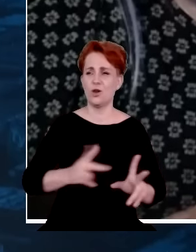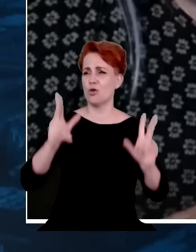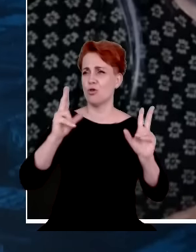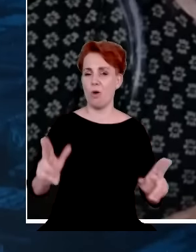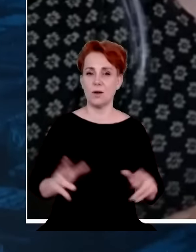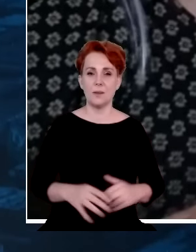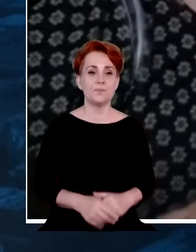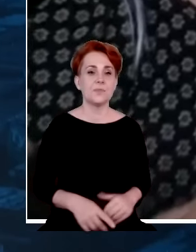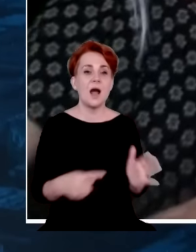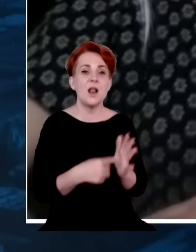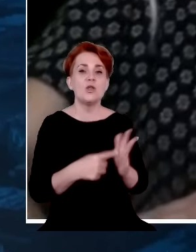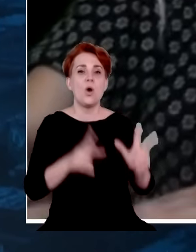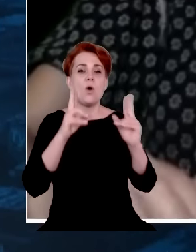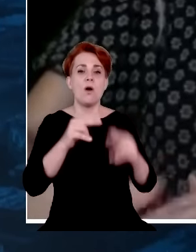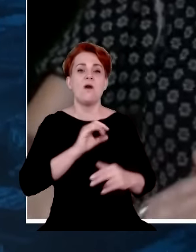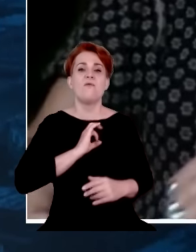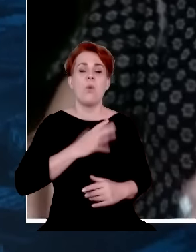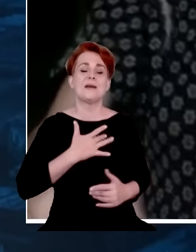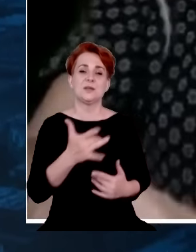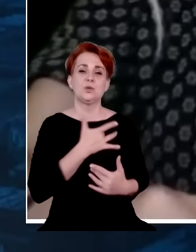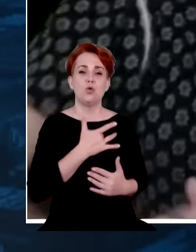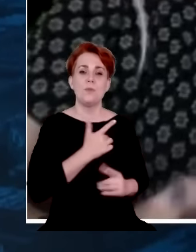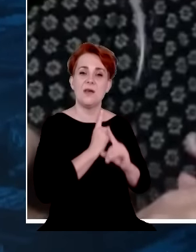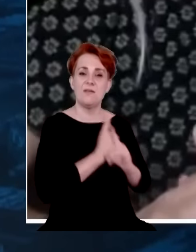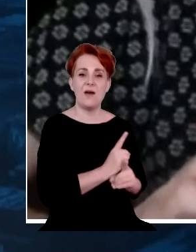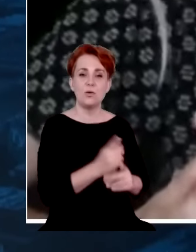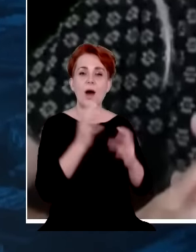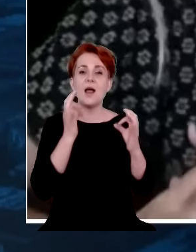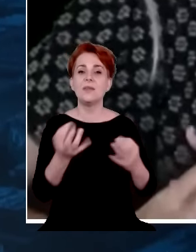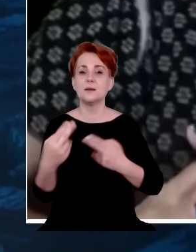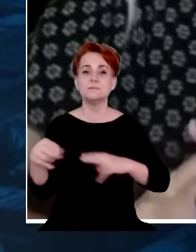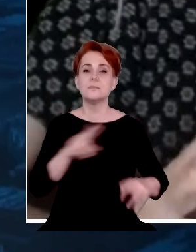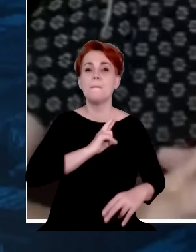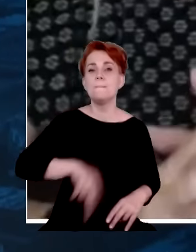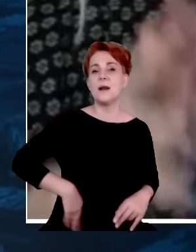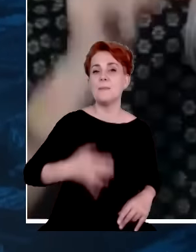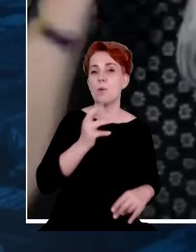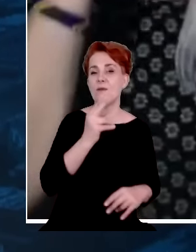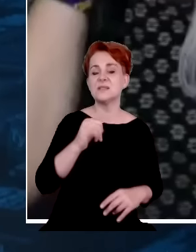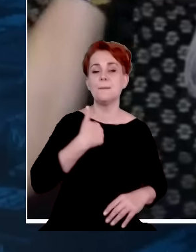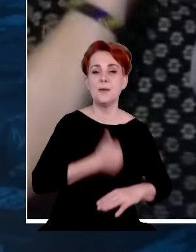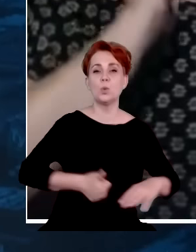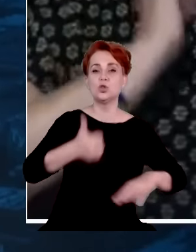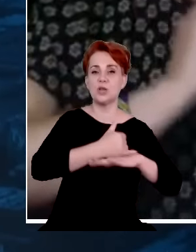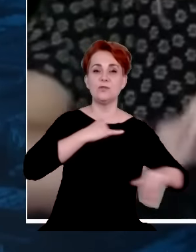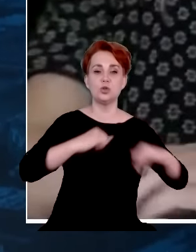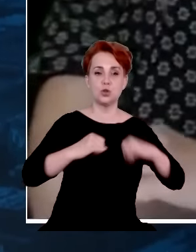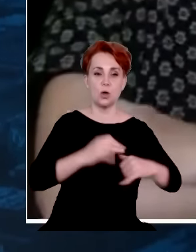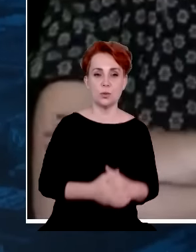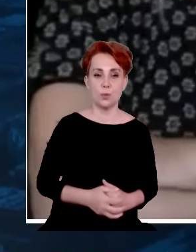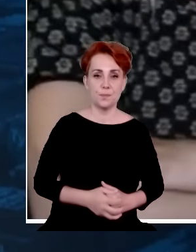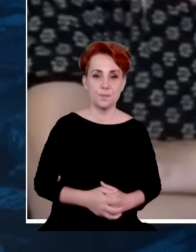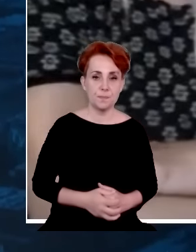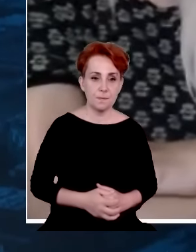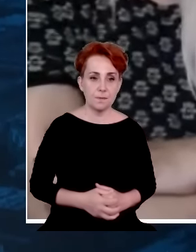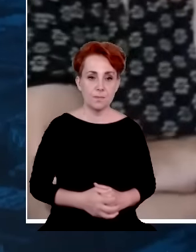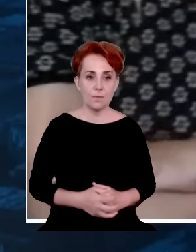głosowanie zgodnie z własnym sumieniem ale ja wracam do pr premiera morawieckiego No jednak był szefem rządu nigdy nie było dyscypliny jeśli chodzi o tego